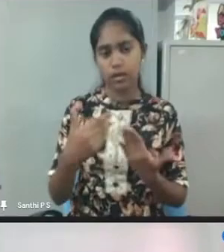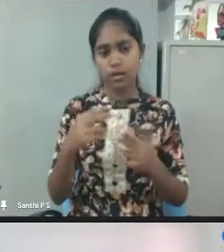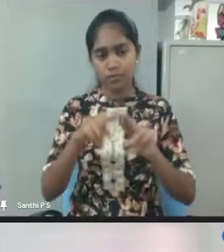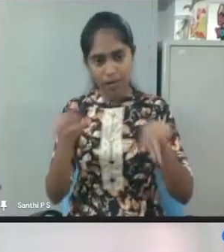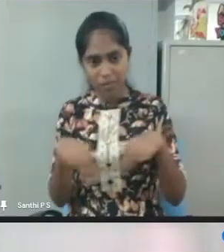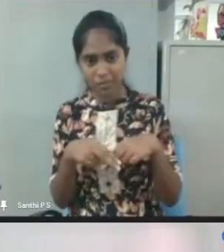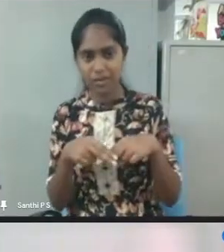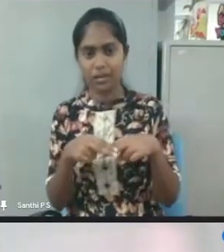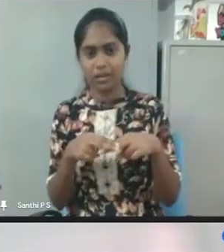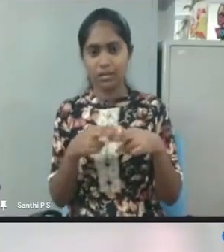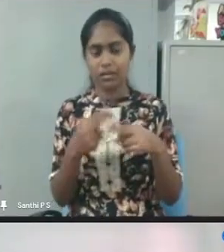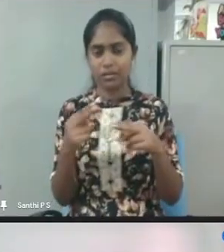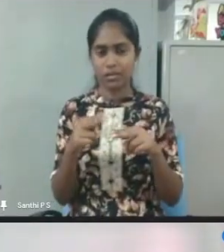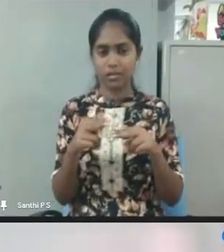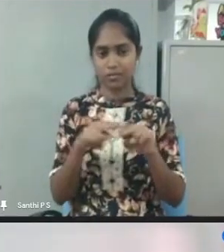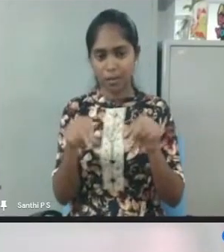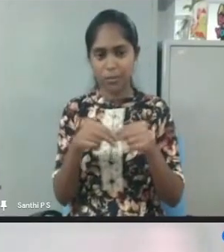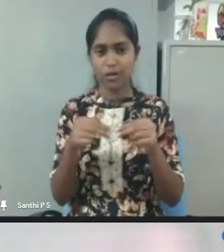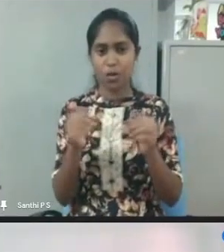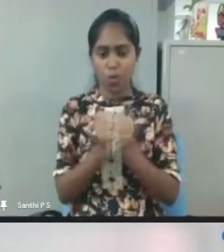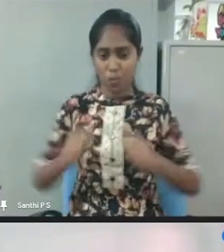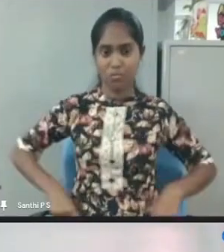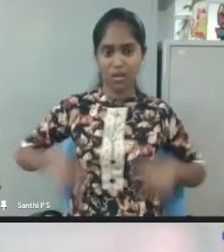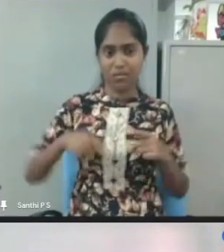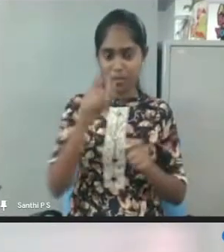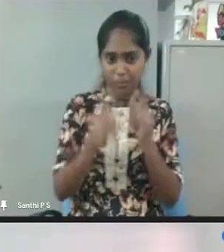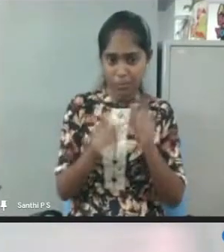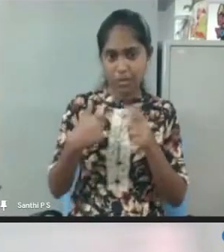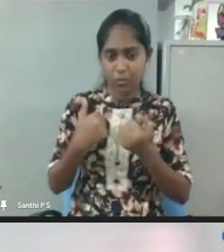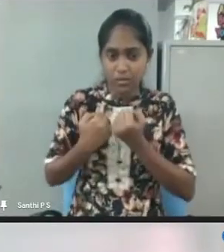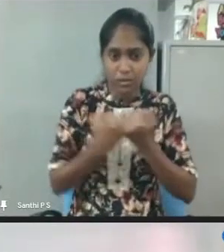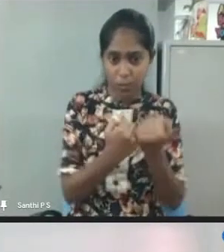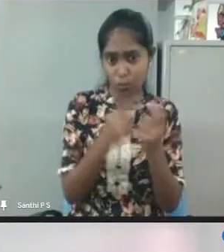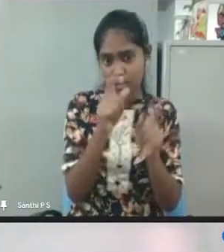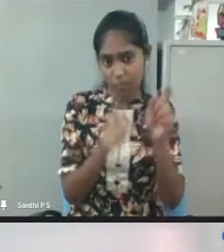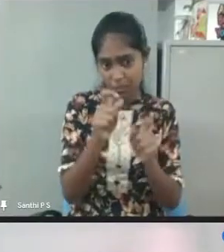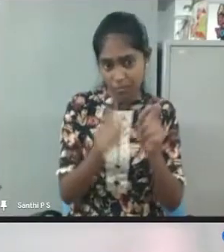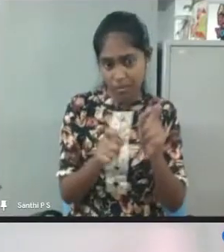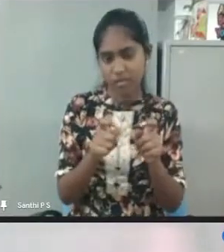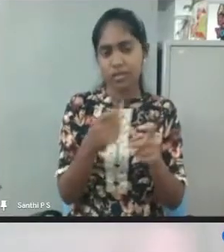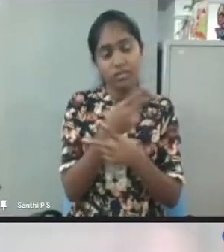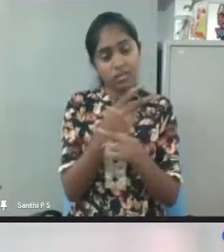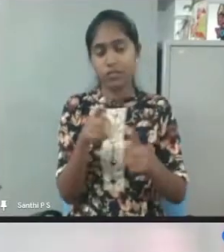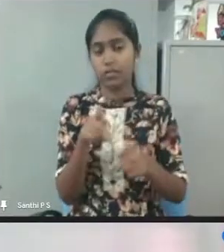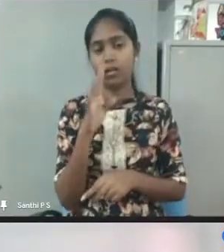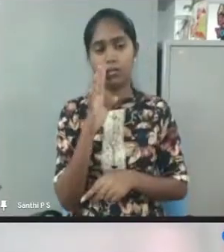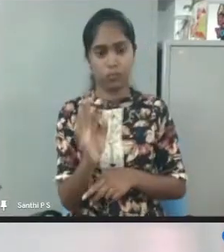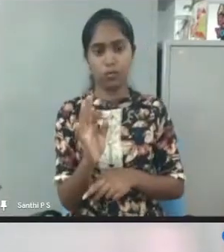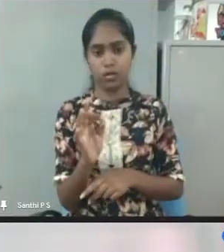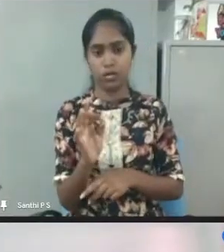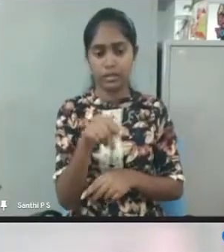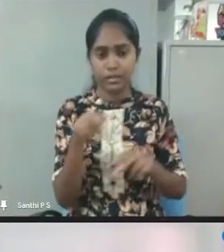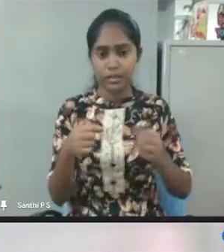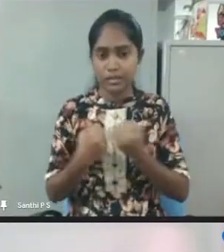ഫാമിലി, കുടുംബ ബന്ധങ്ങൾ, നമ്മളുടെ സപ്പോർട്ട് സിസ്റ്റം വളരെ പ്രധാനമേറിയ ഒന്നാണ്. ഈ